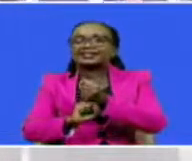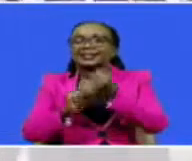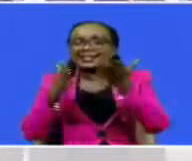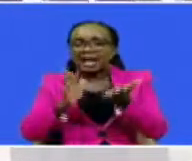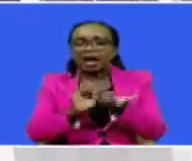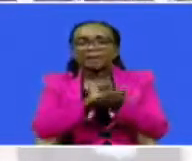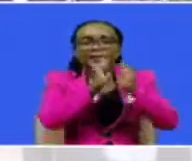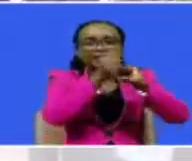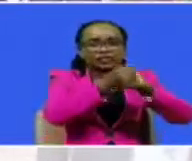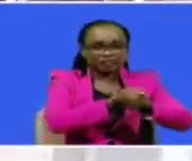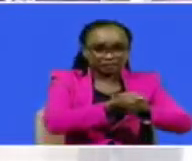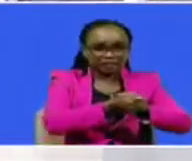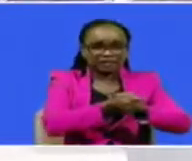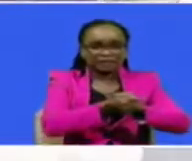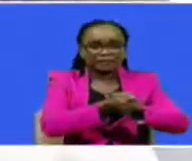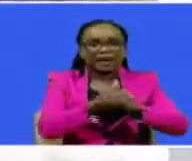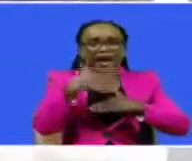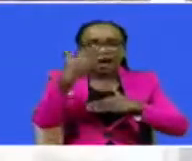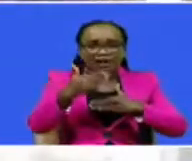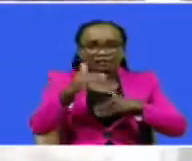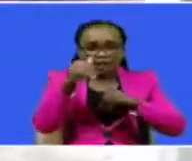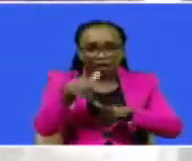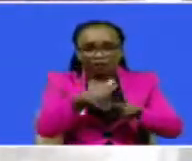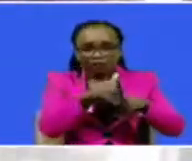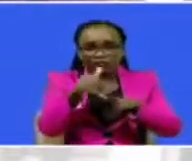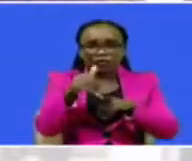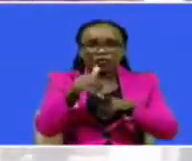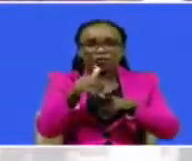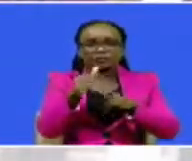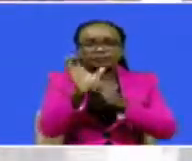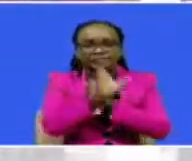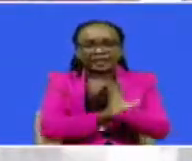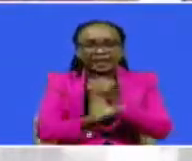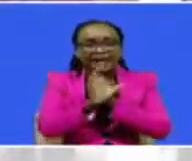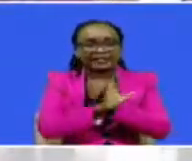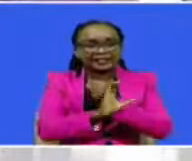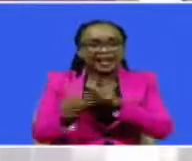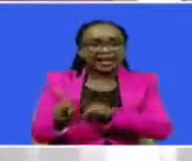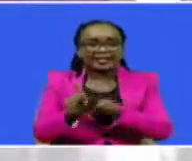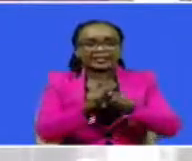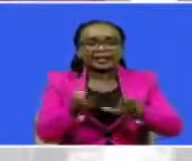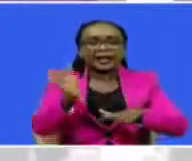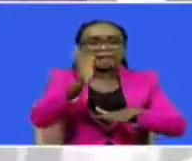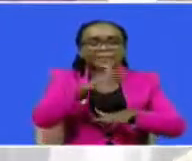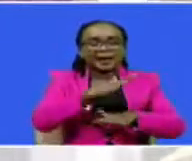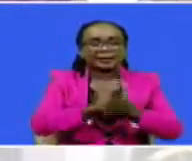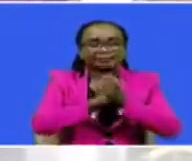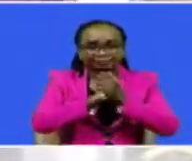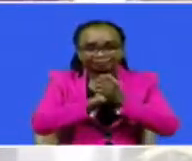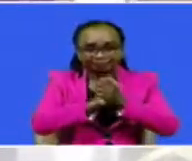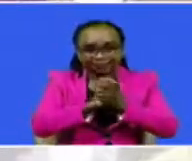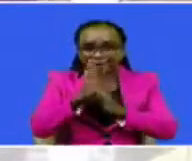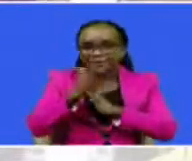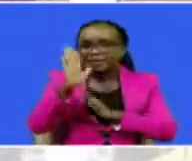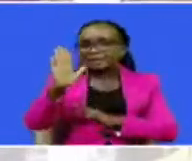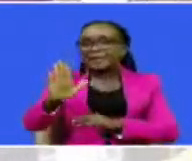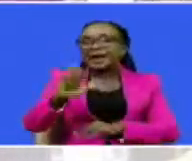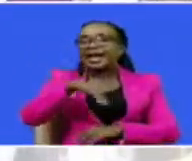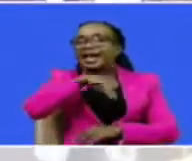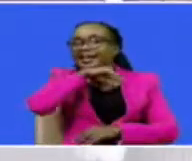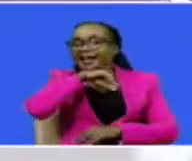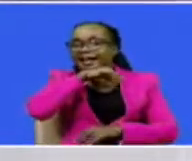aliamua kughairi msimamo huo baada ya kuzingatia mustakabali wa taifa. Alirejelea salamu za heri kati yake na Raila